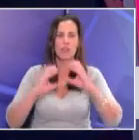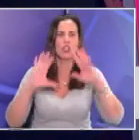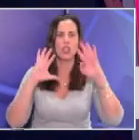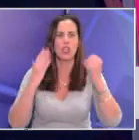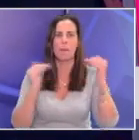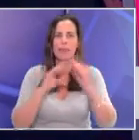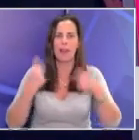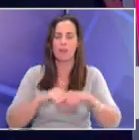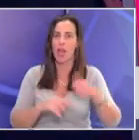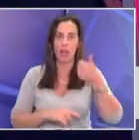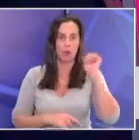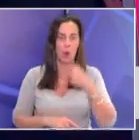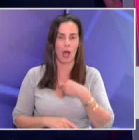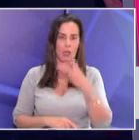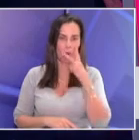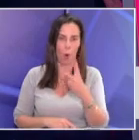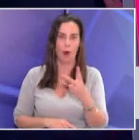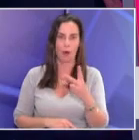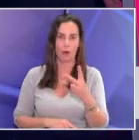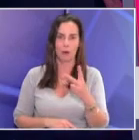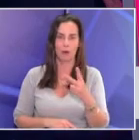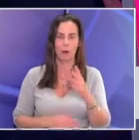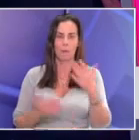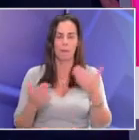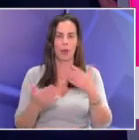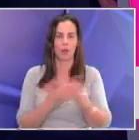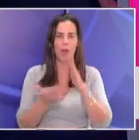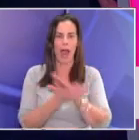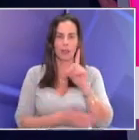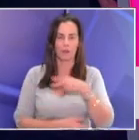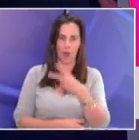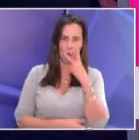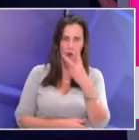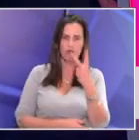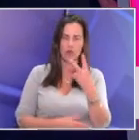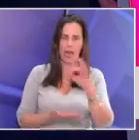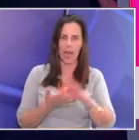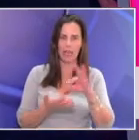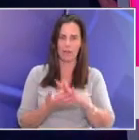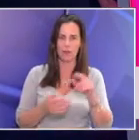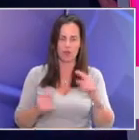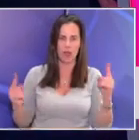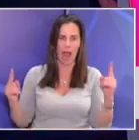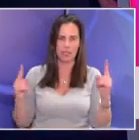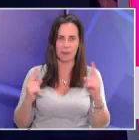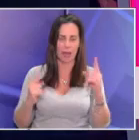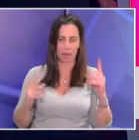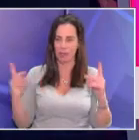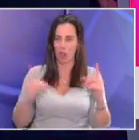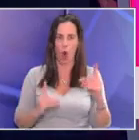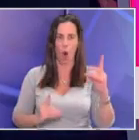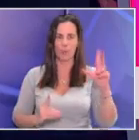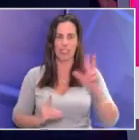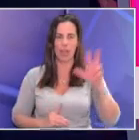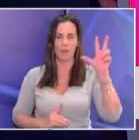90. נכון. אתמול אני רואה בכאן 11 חדשות, ואני רואה שני כתבים שבאים משני הצדדים, אחד מדרום, אחד